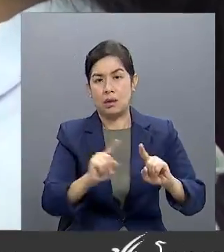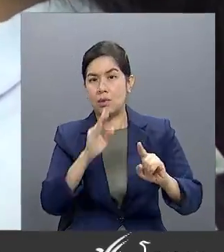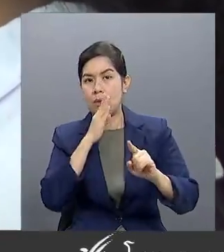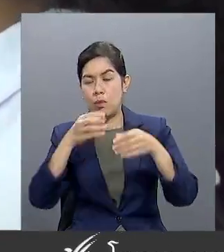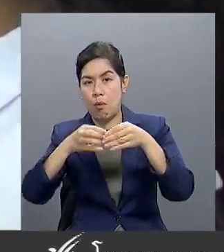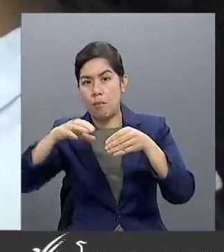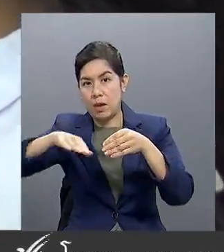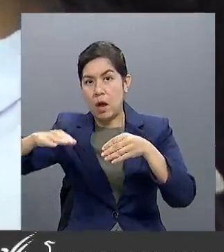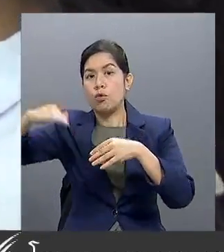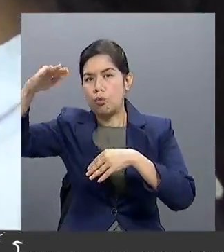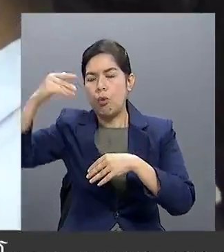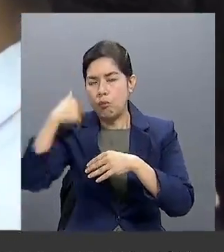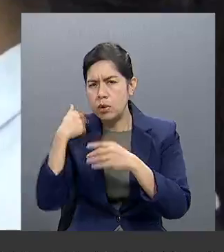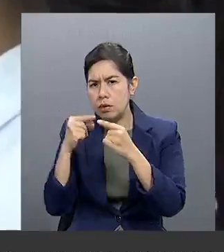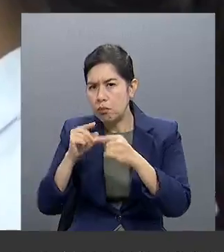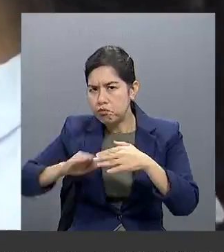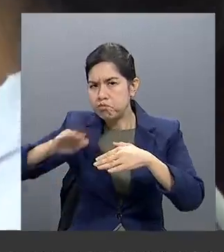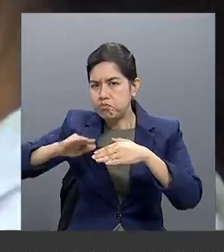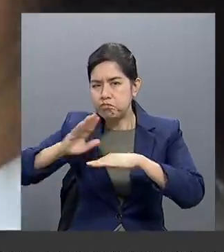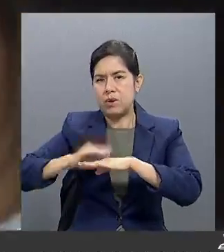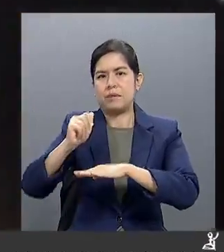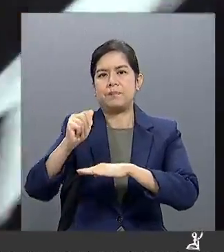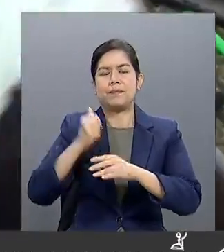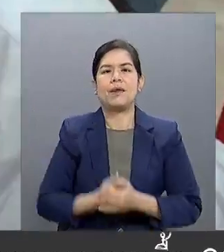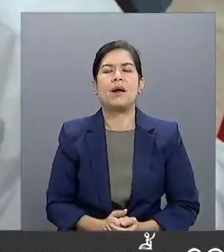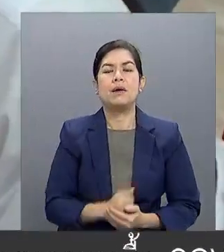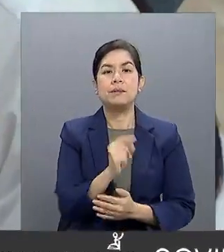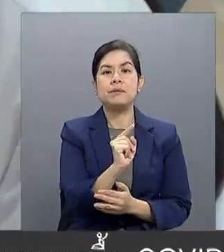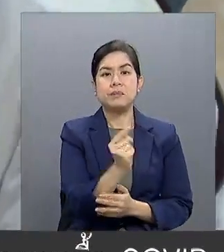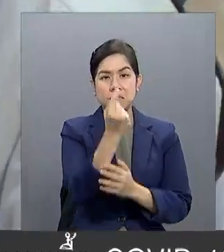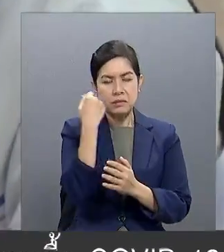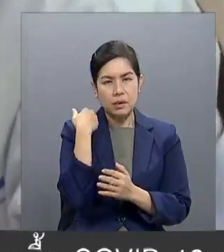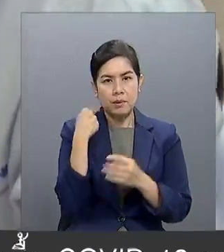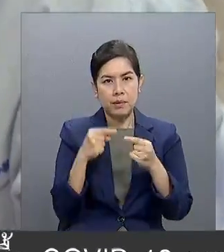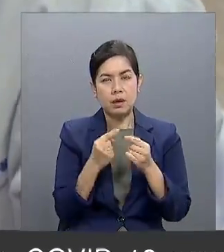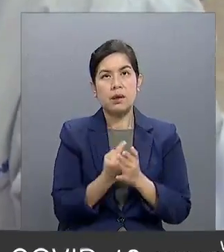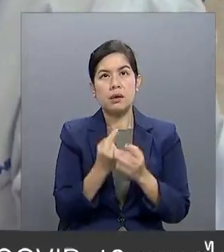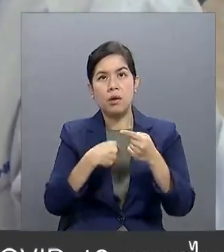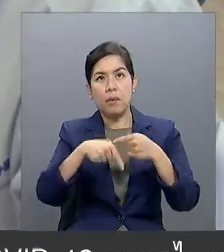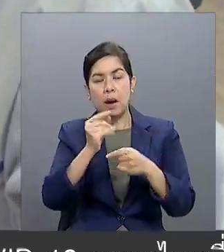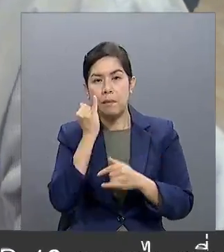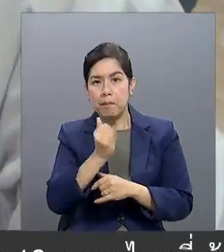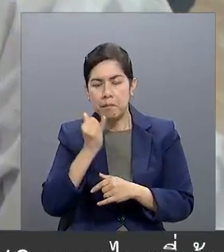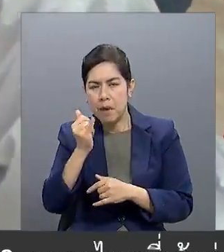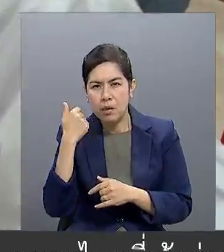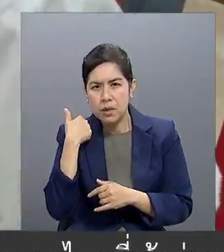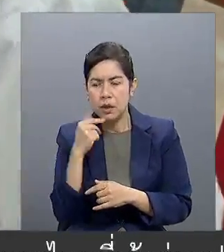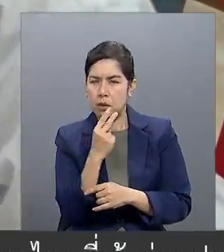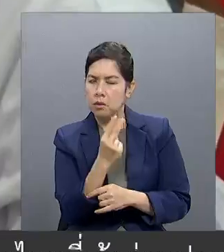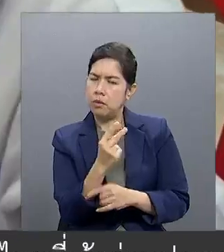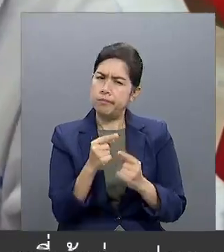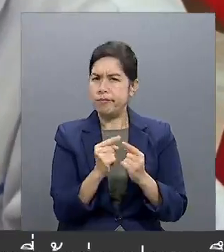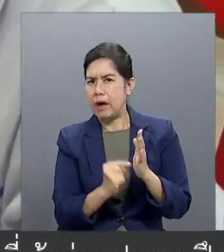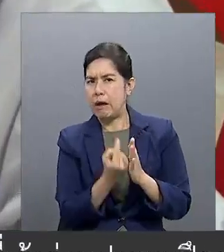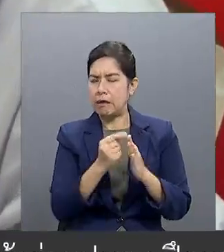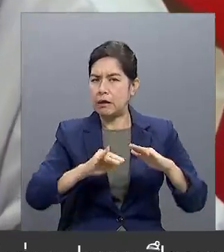กันหน่อยนะครับซึ่งตอนแรกการรับจ้างแต่งหน้าไม่ได้ยอมรับเท่าที่ควรเหมือนกันนะครับแต่เมื่อเจ้าภาพที่จ้างเห็นฝีมือความชำนาญก็เ